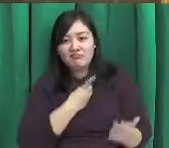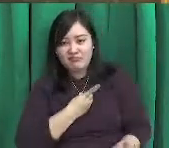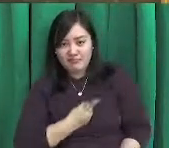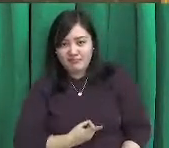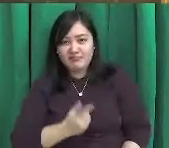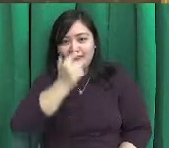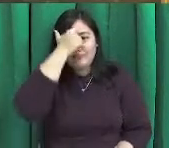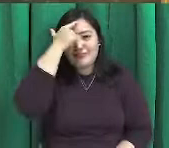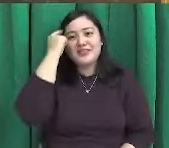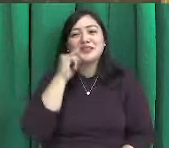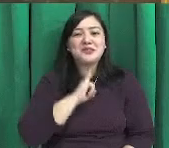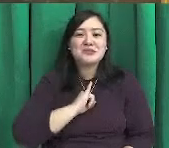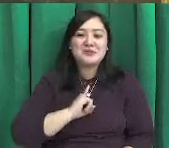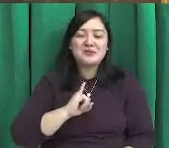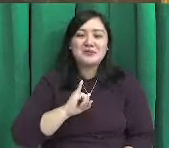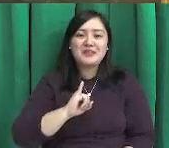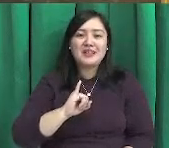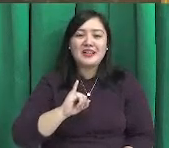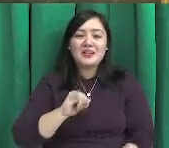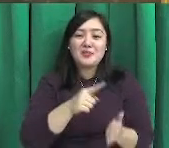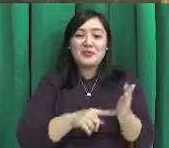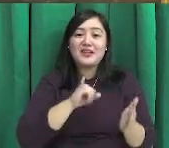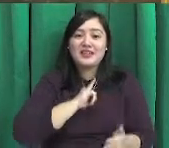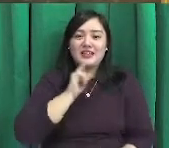nawalan kayo ng gana sa pagkain, mga kapatid,